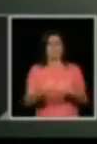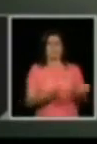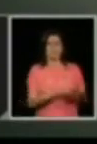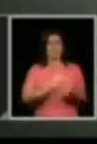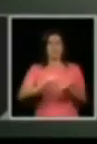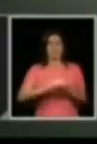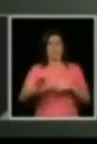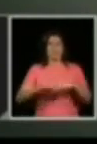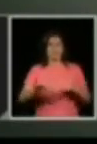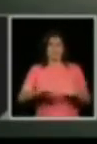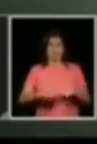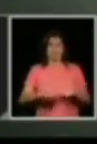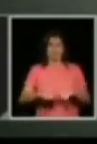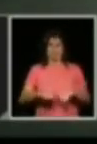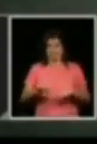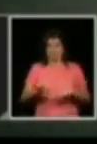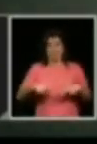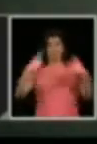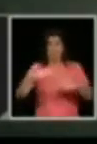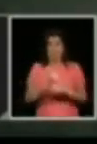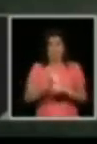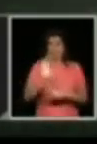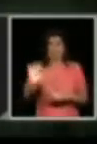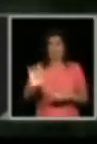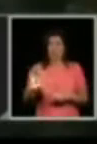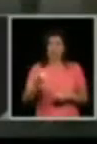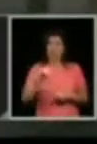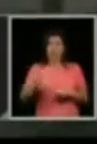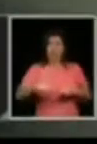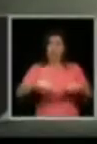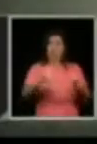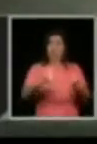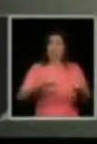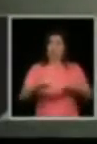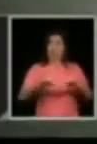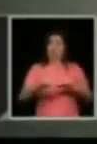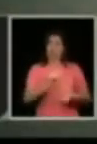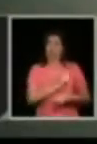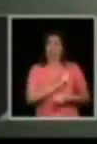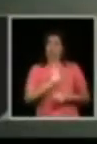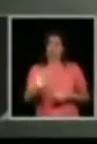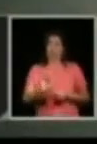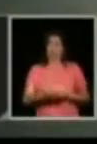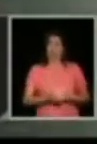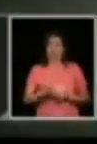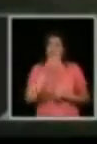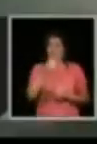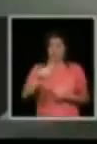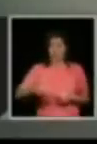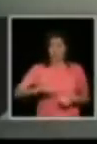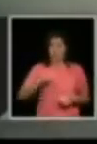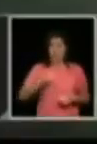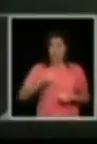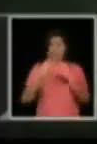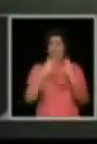האלה? תשמע, אנחנו יצרנו איתם קשר וסיפרנו להם על זה כמובן לקראת הכתבה. ממה שאני יודעת כרגע, הם מחכים לשימוע,